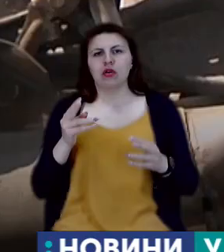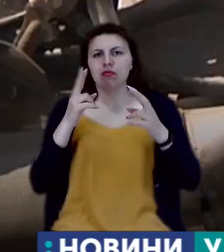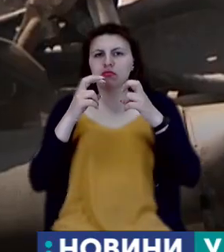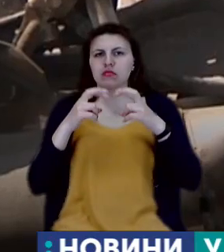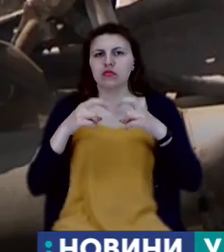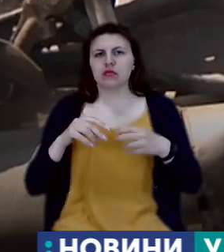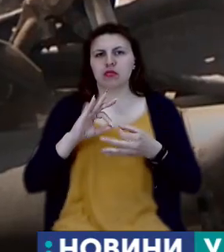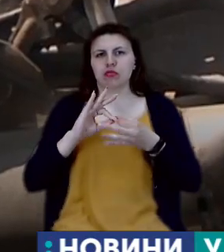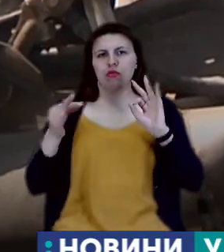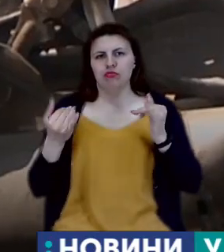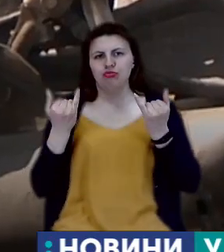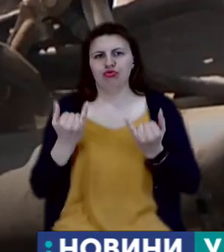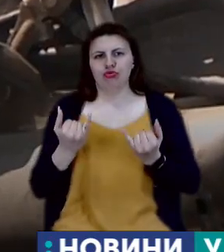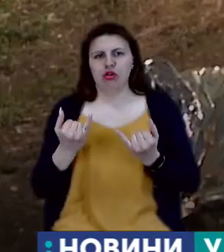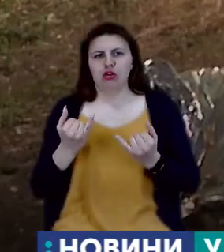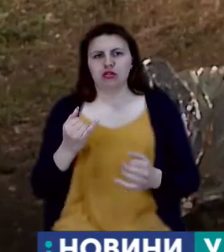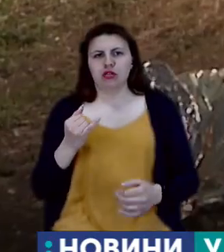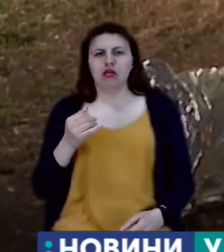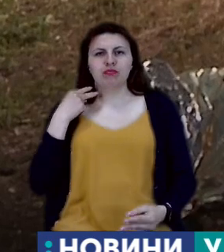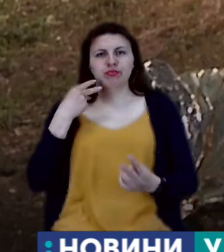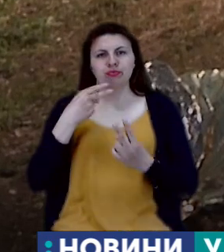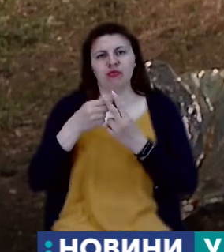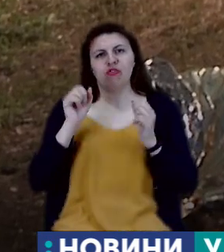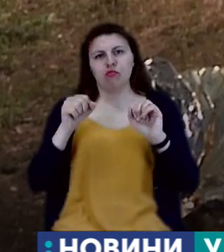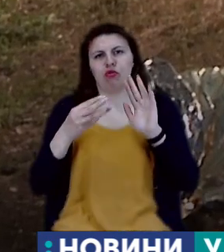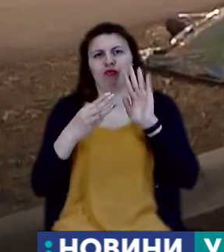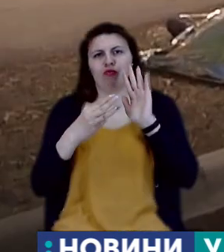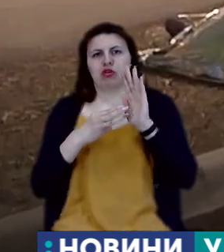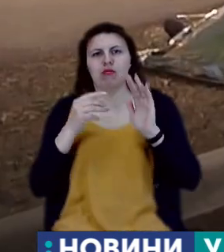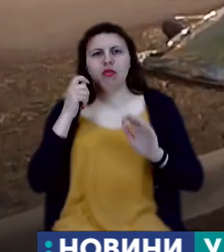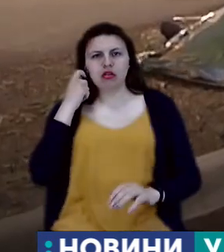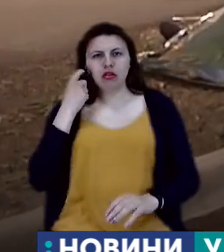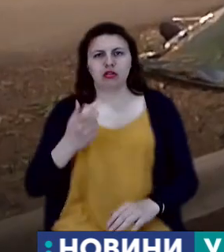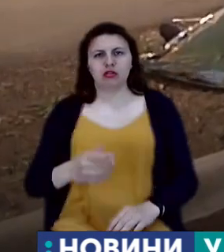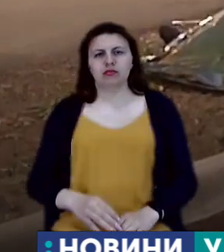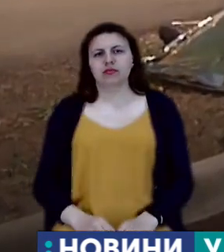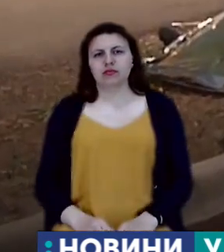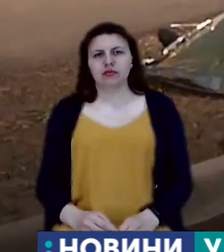передбачає до 8 років позбавлення волі. Надія Задорожня, Артем Степанов. Новини на Суспільному.